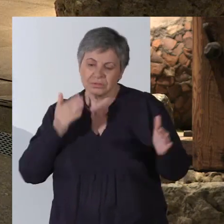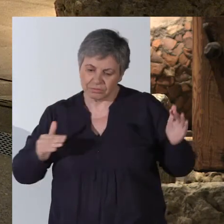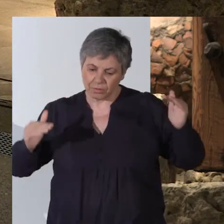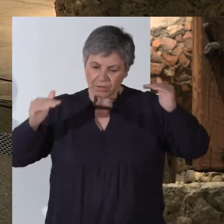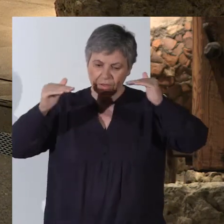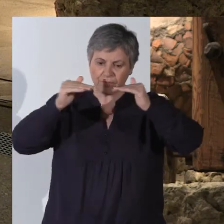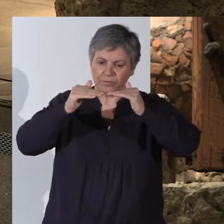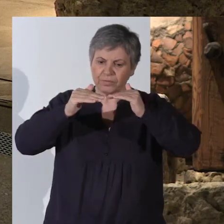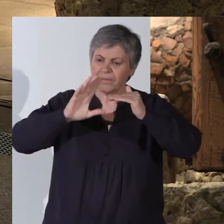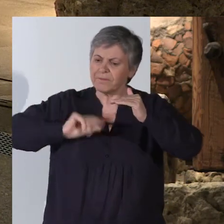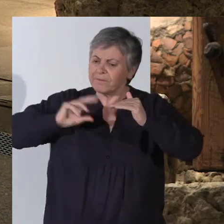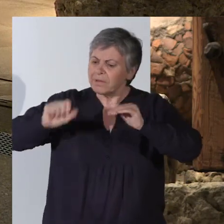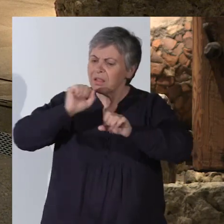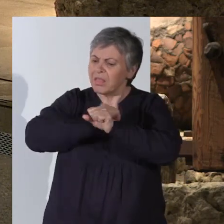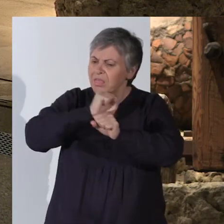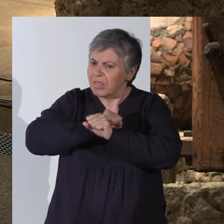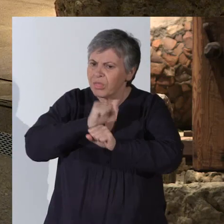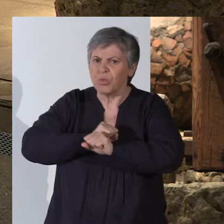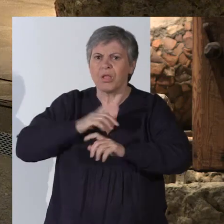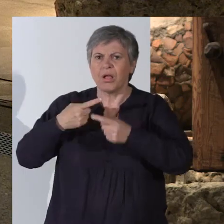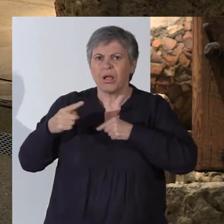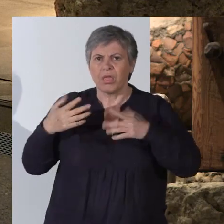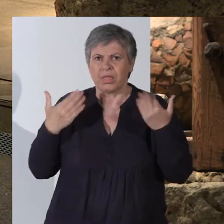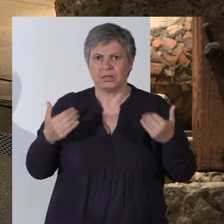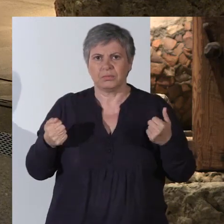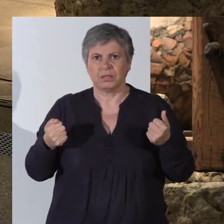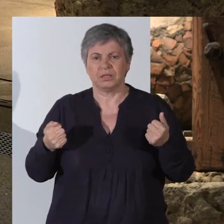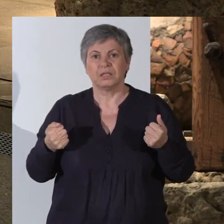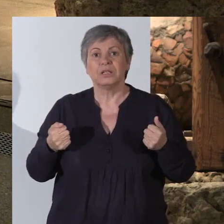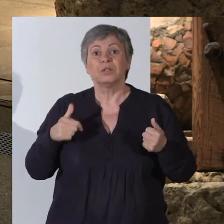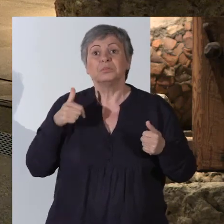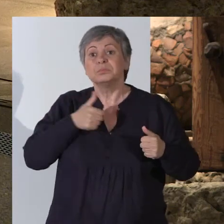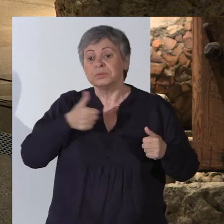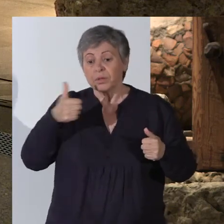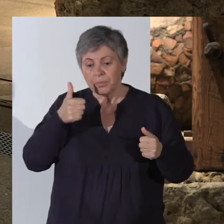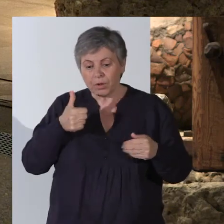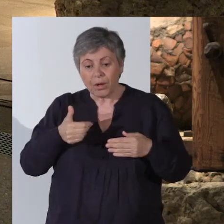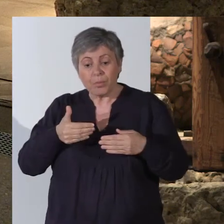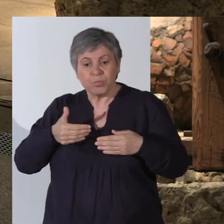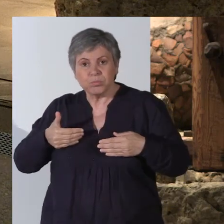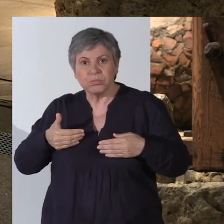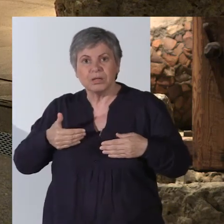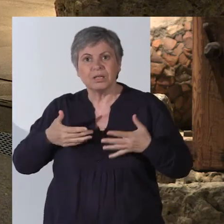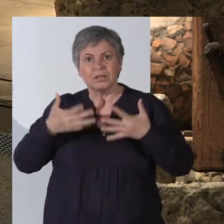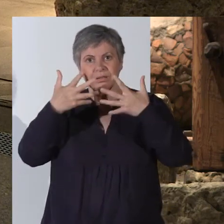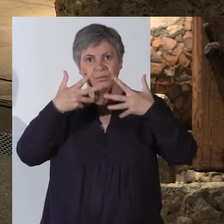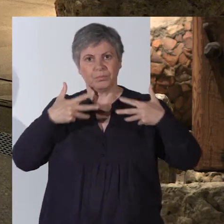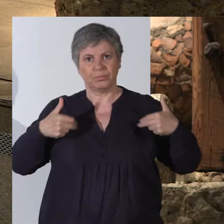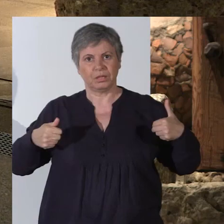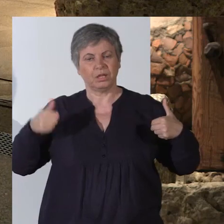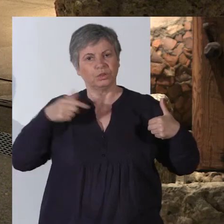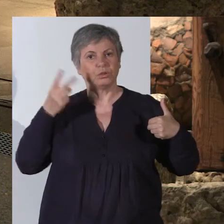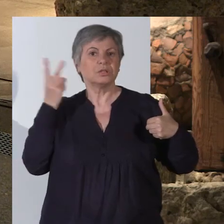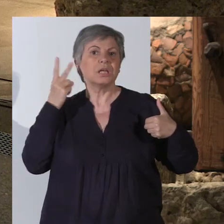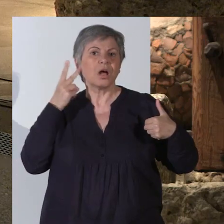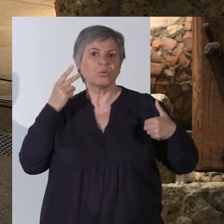τους ίδιους αυτοσχεδιασμούς κάνουνε τις ίδιες οδηγίες κοινο θετικές απλά λίγο καιρό πριν την πρεμιέρα κάναν ένα βήμα πίσω για να δώσουνε το κέντρο